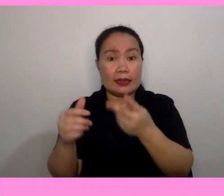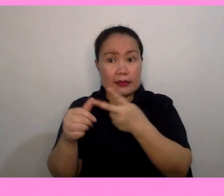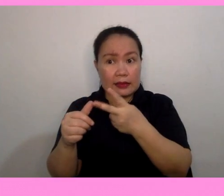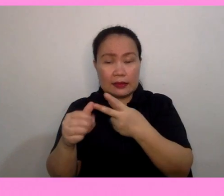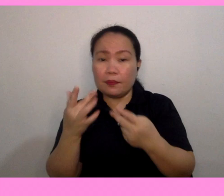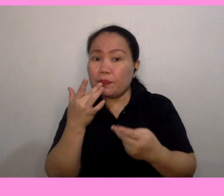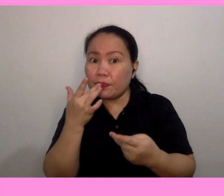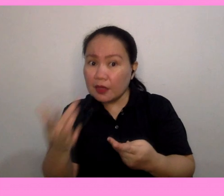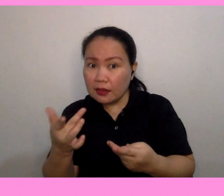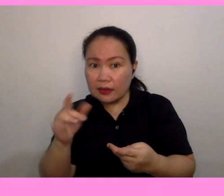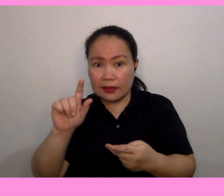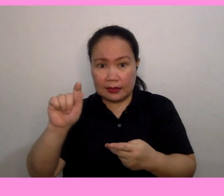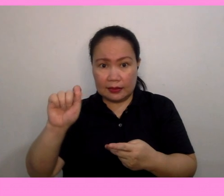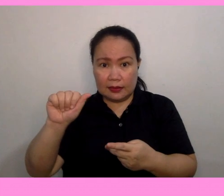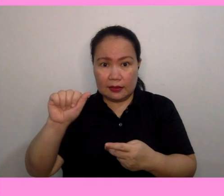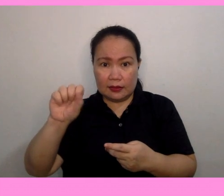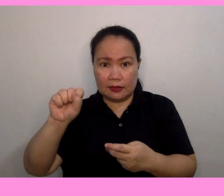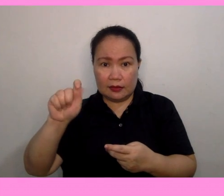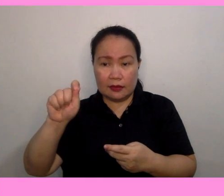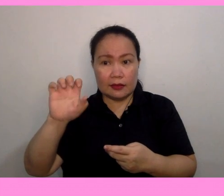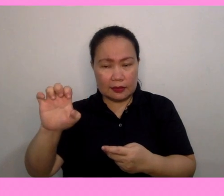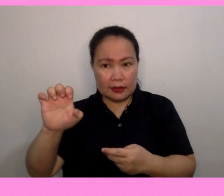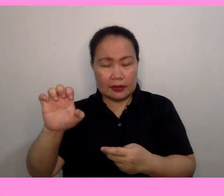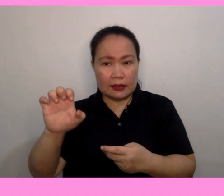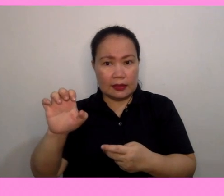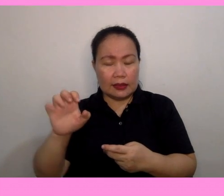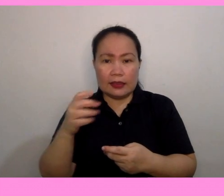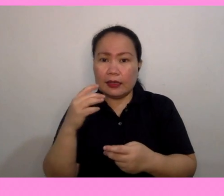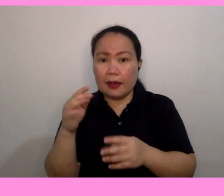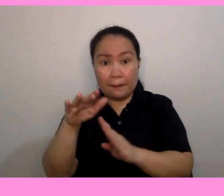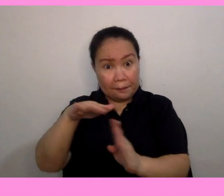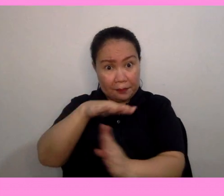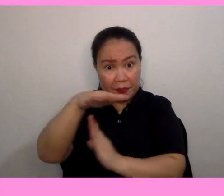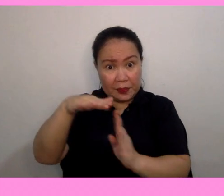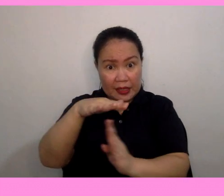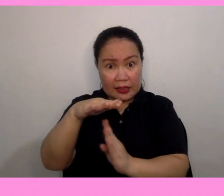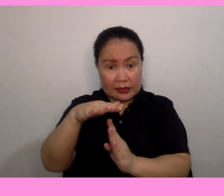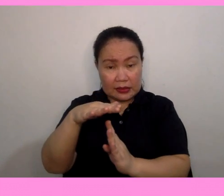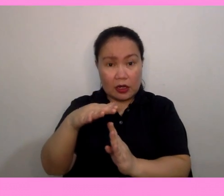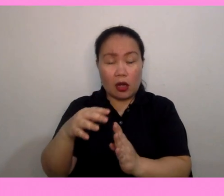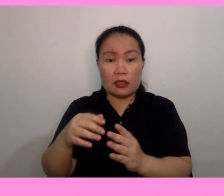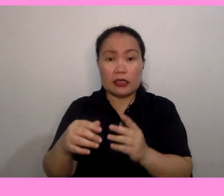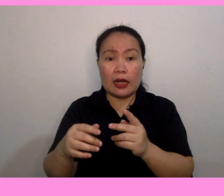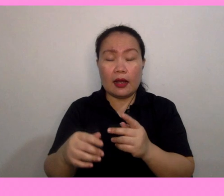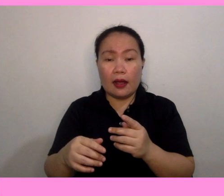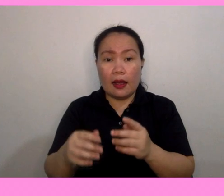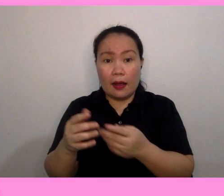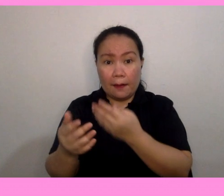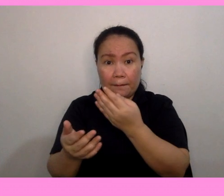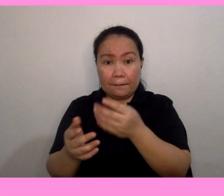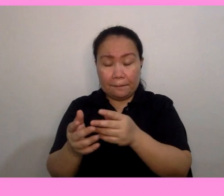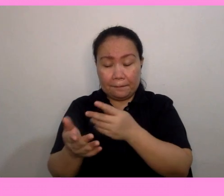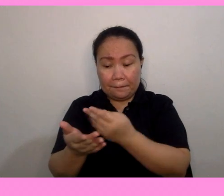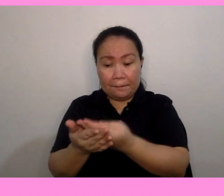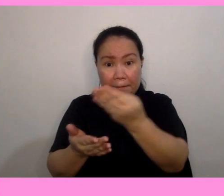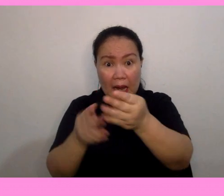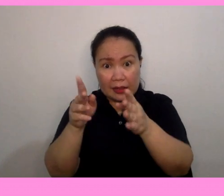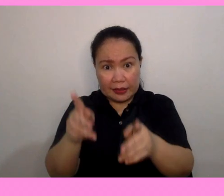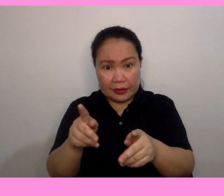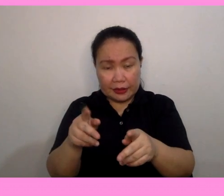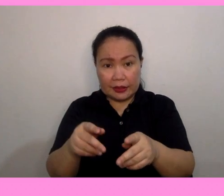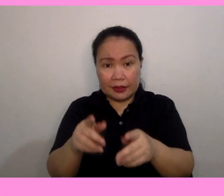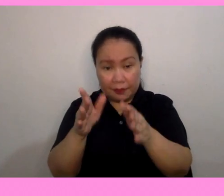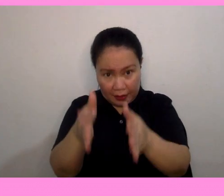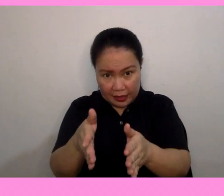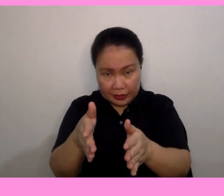Panlasa. Karaniwang naaayon sa panlasa ng mamimili ang pagpili ng produkto at serbisyo. Kapag ang